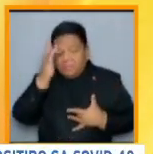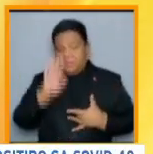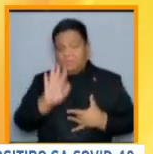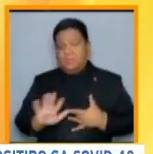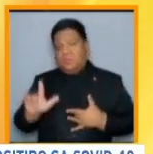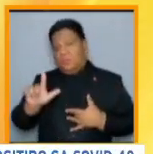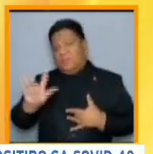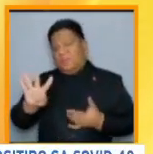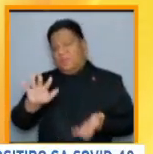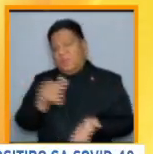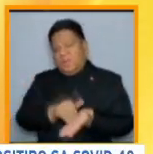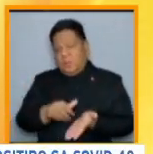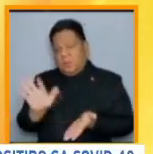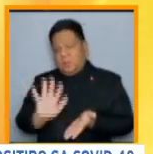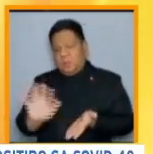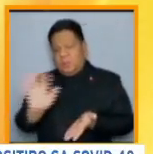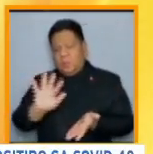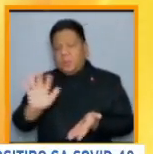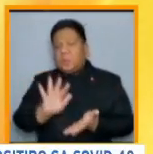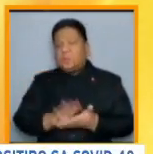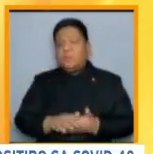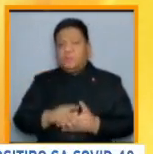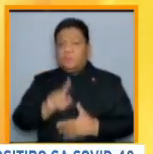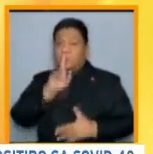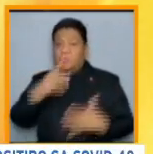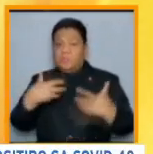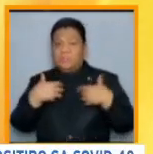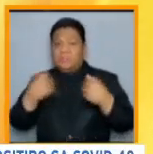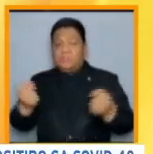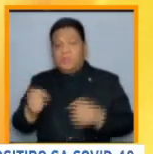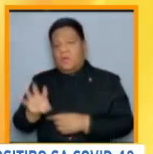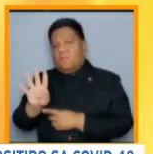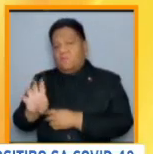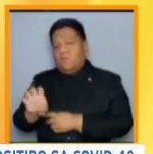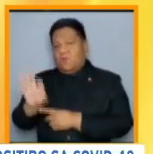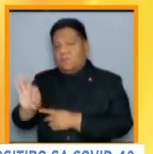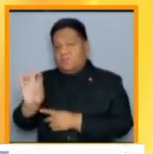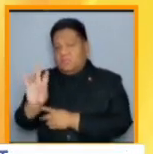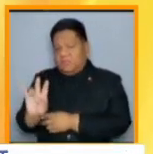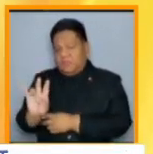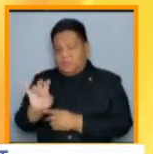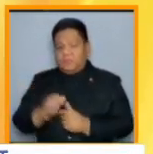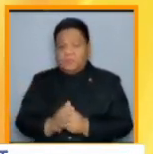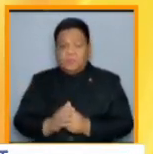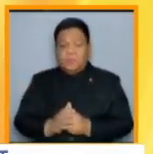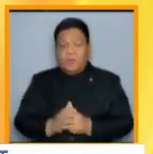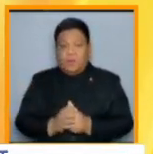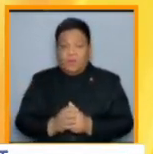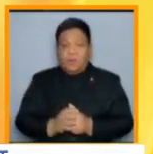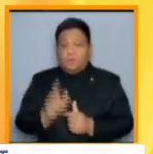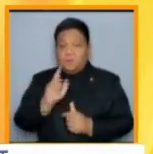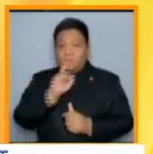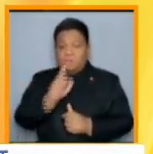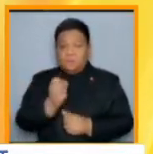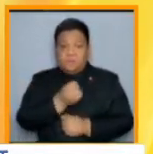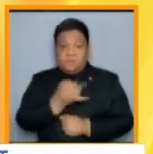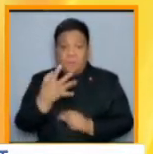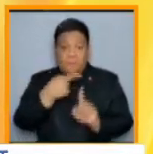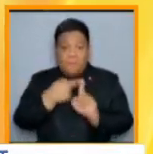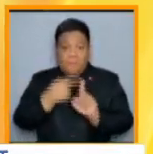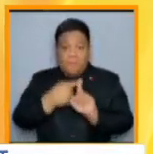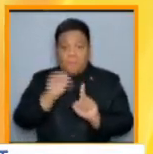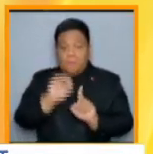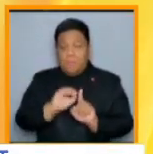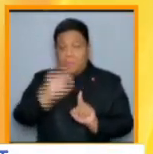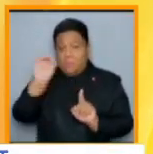gumaling na nasa 497. Pinakamataas naman sa loob ng halos 100 araw ang positivity rate o dami na nagpo-positibo sa